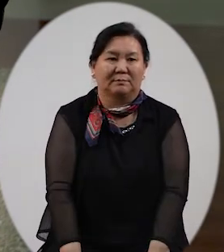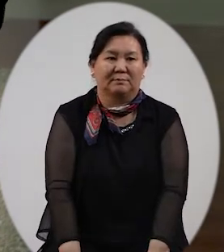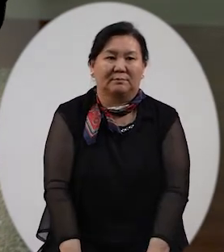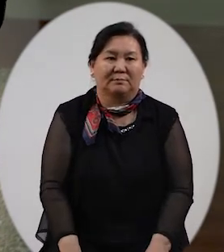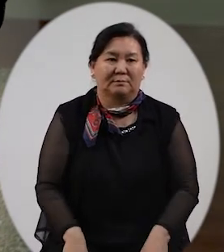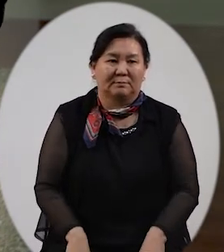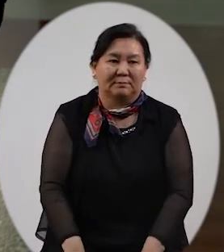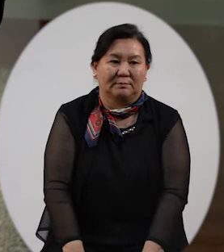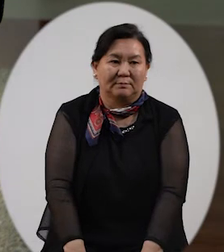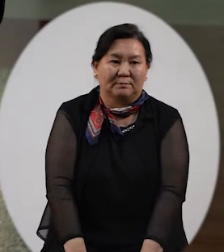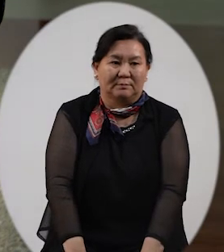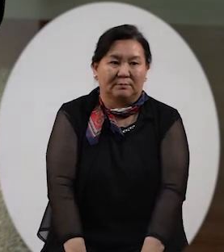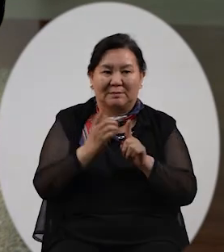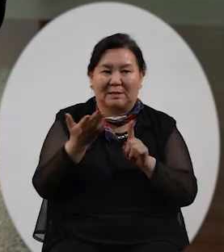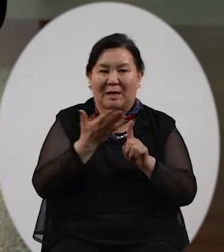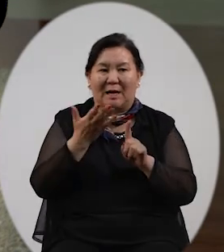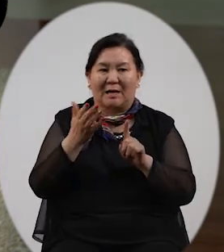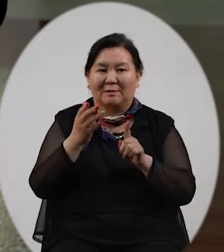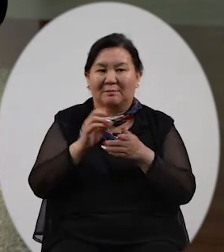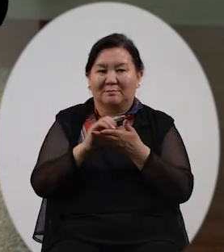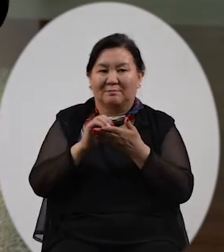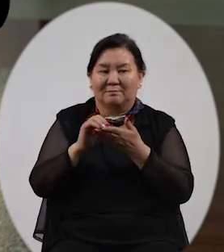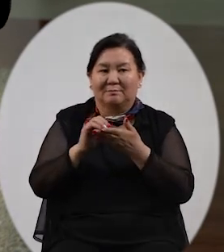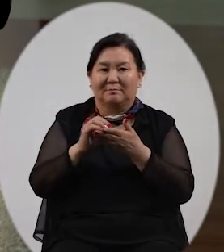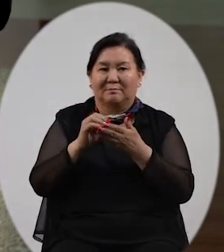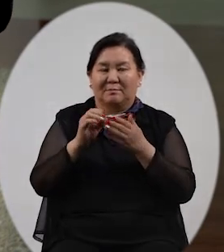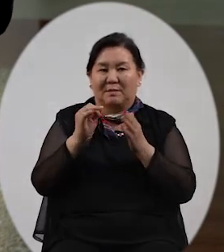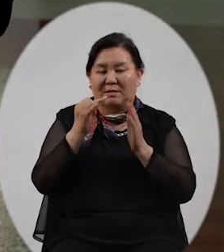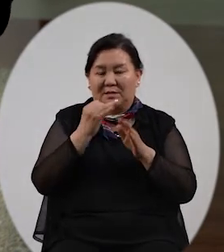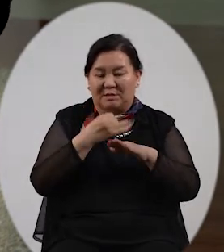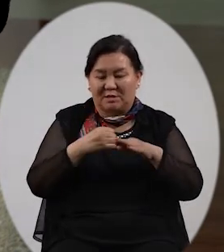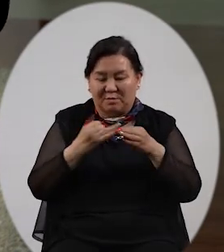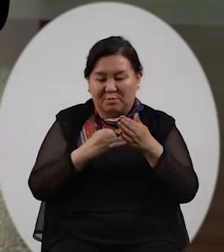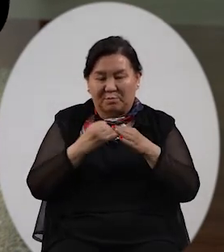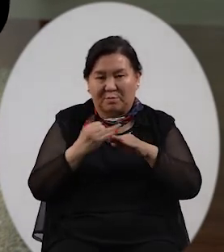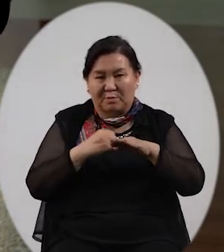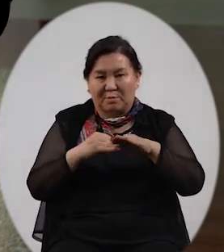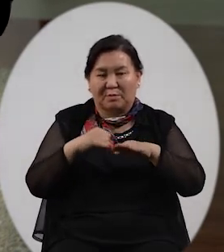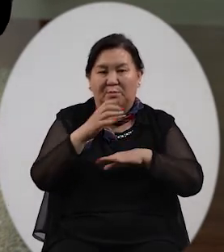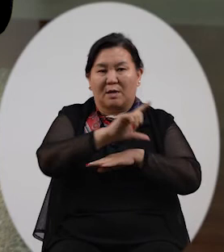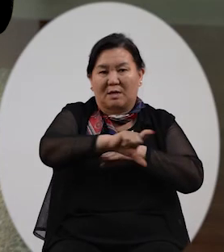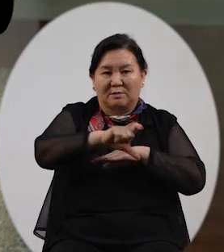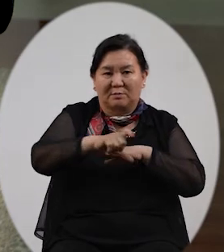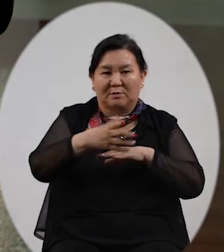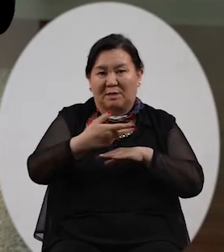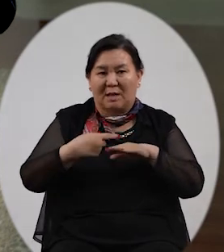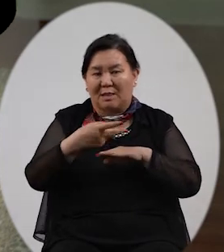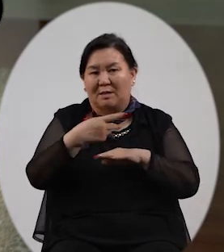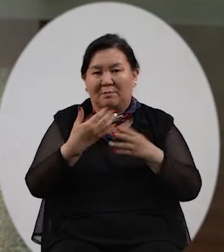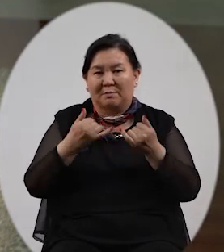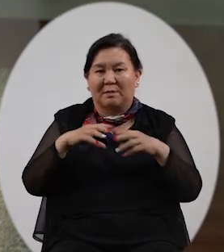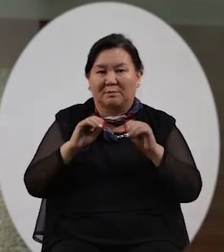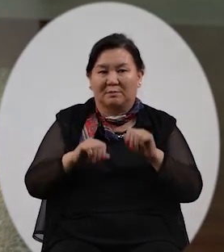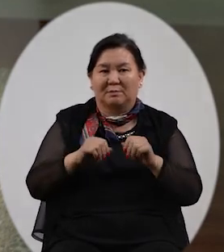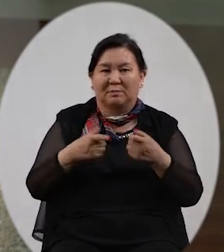бол дагалдах бичгээ хаана үйлцсэн бэ гэдэг нь бол импортлогчийн тал эсвэл экспортлогчийн тал аль алин дээр нь байж болно. Энэ нь